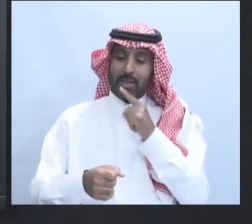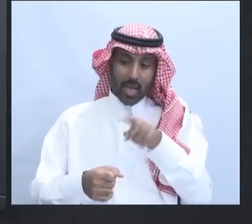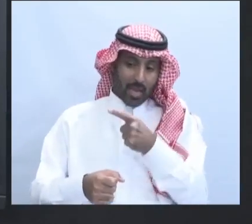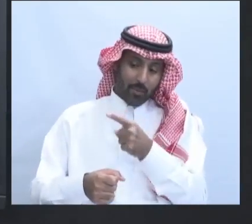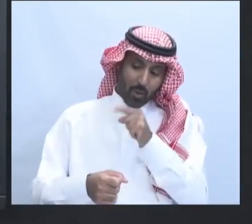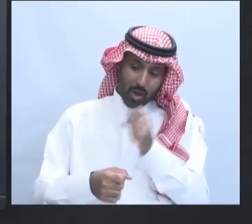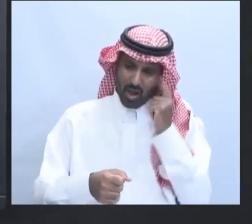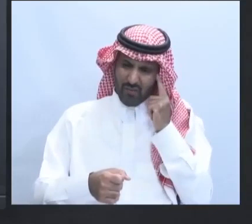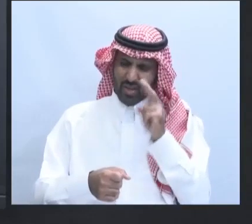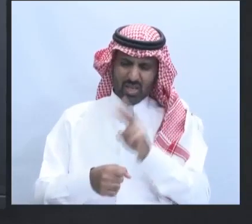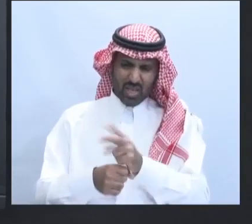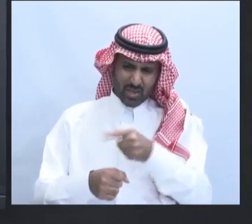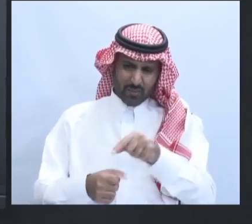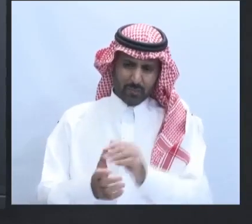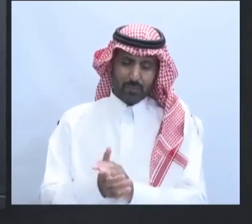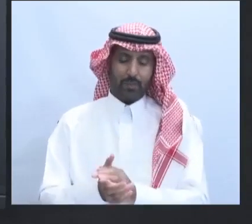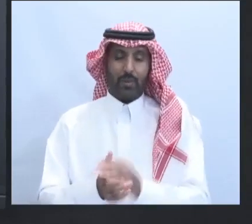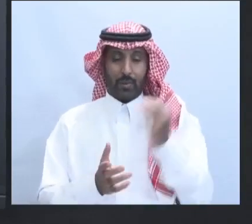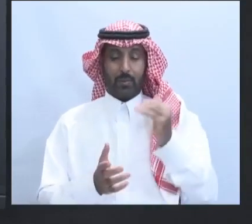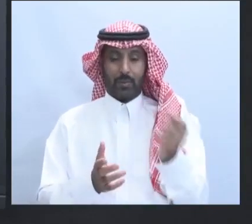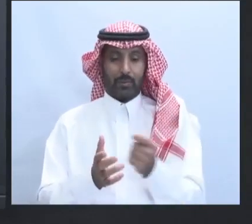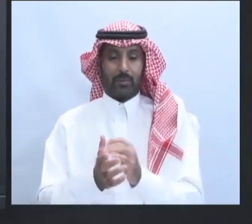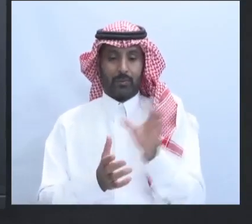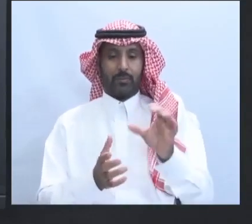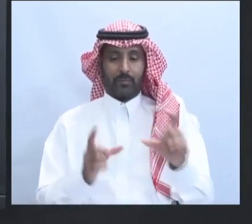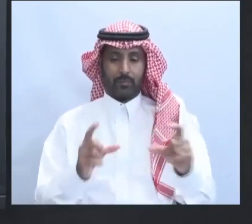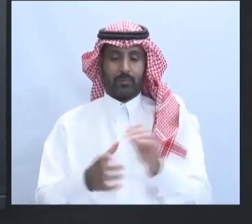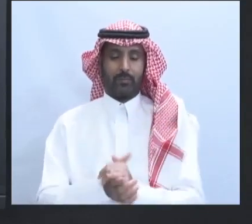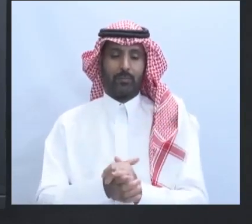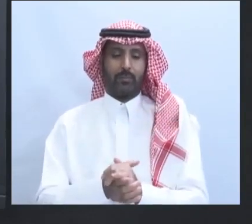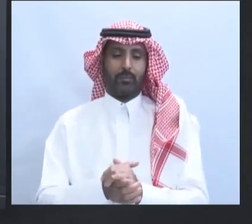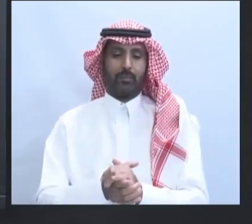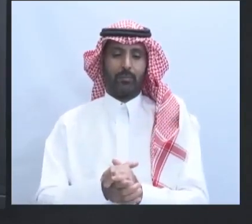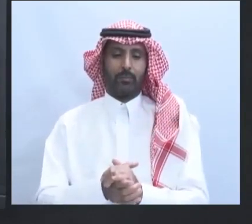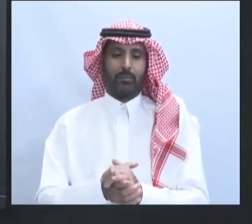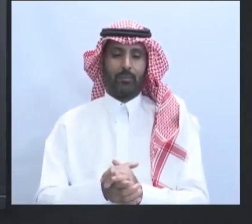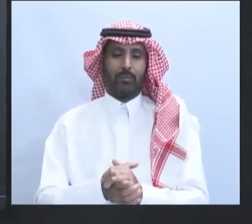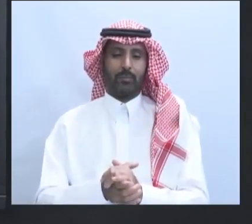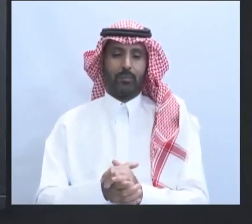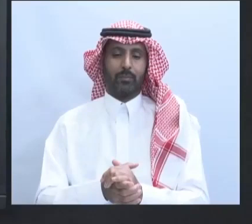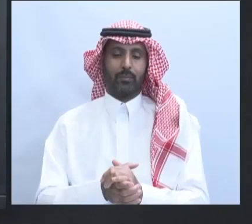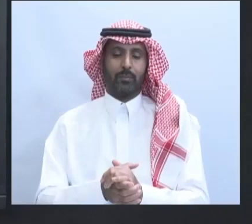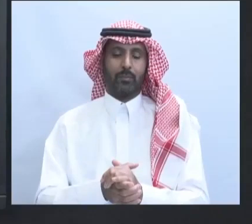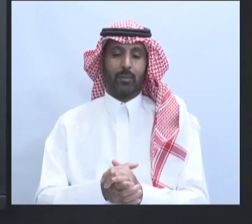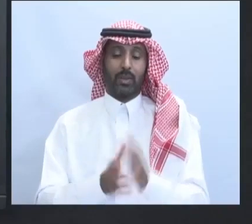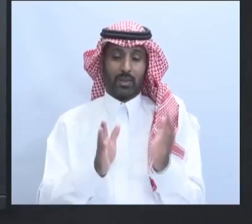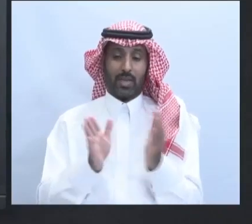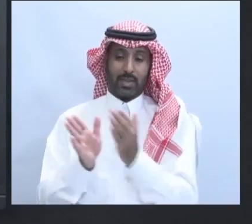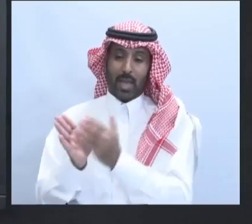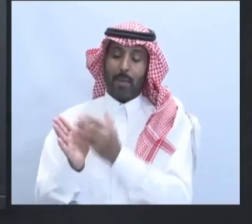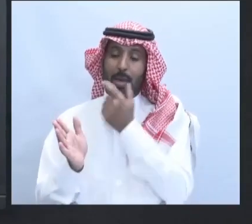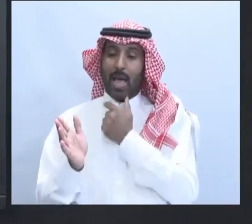والسقيم اذا هذه مقاله جدا رائعه ومهمه في هذا الجانب ناتي هنا الى تقسيم